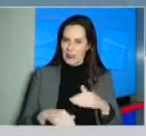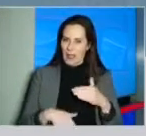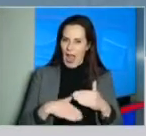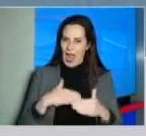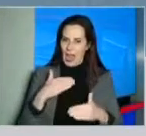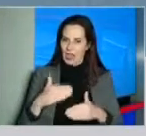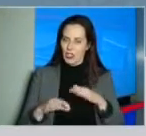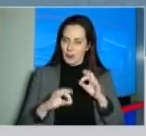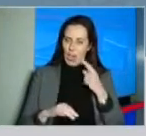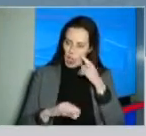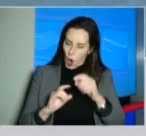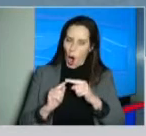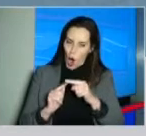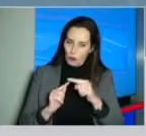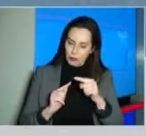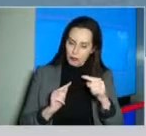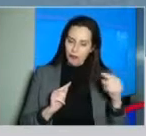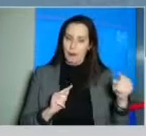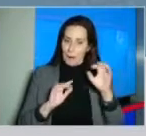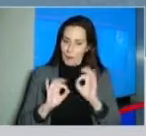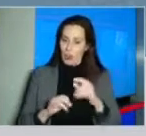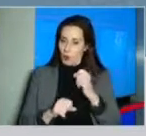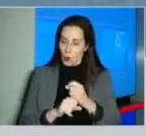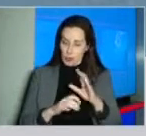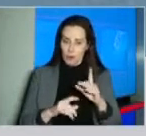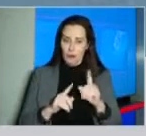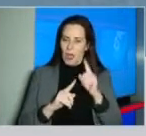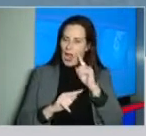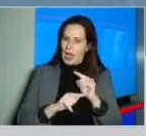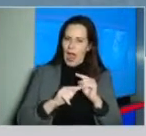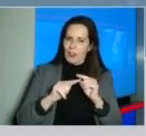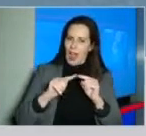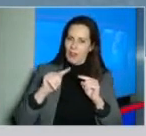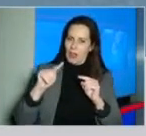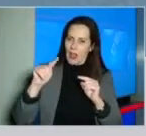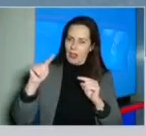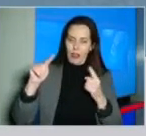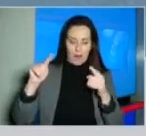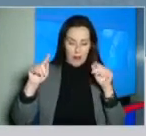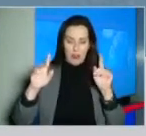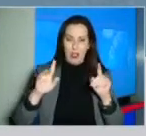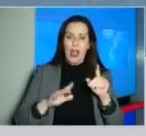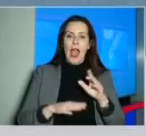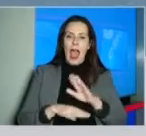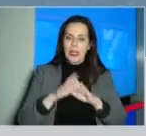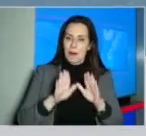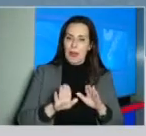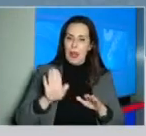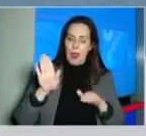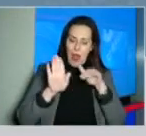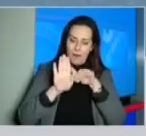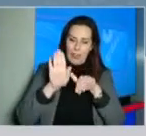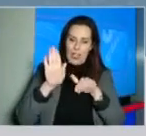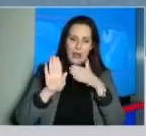תהליך שאפשר ממש להצביע עליו. כן, ממש אם עושים גרף, את רואה פשוט מאוד שני גרפים, אחד עולה ואחד יורד, הם נשברים